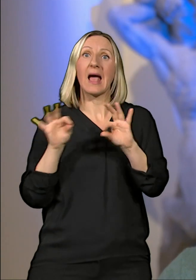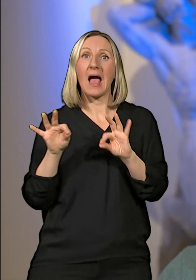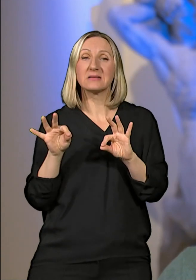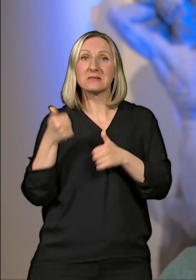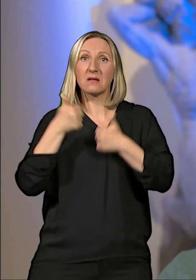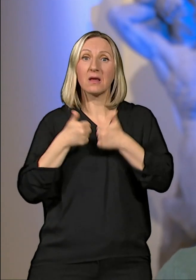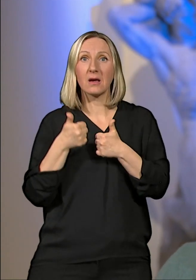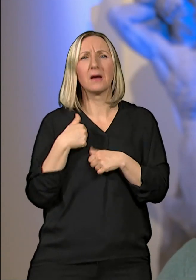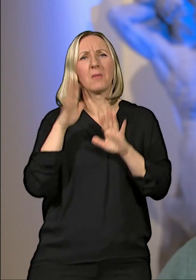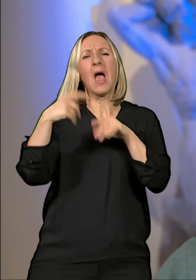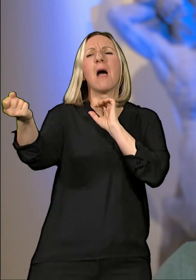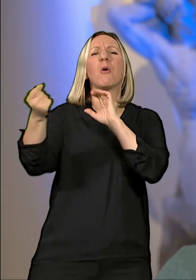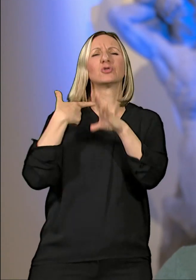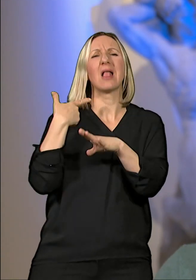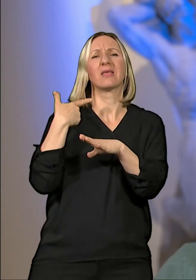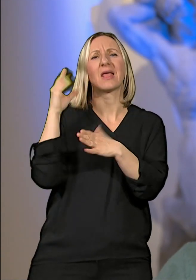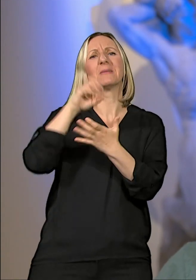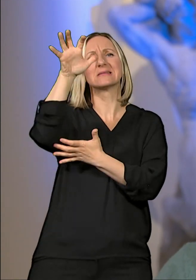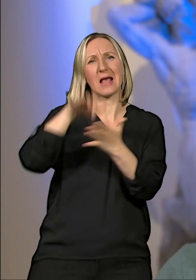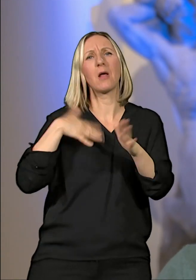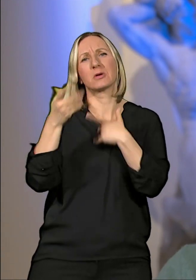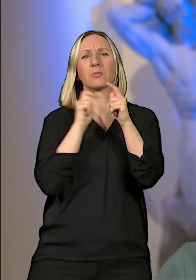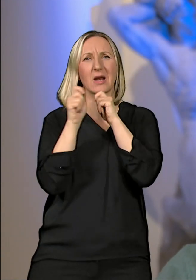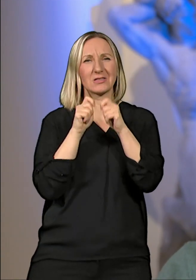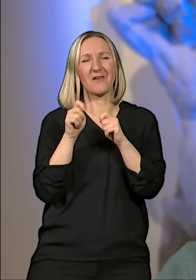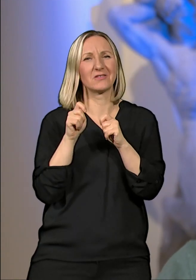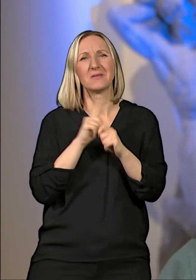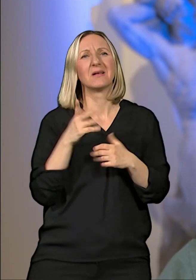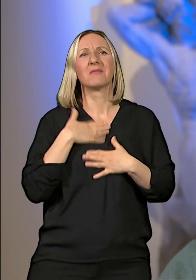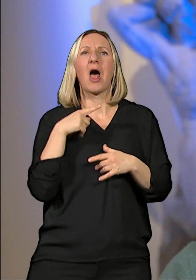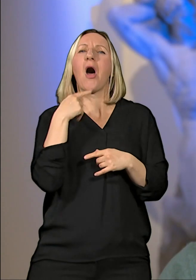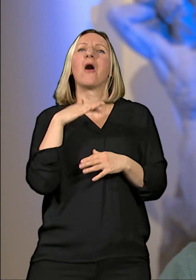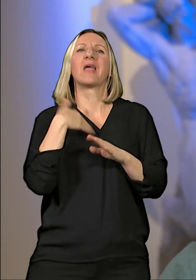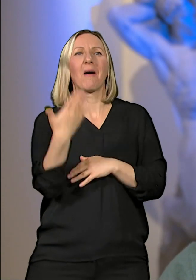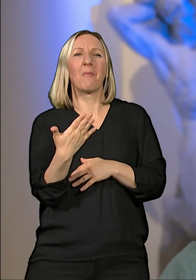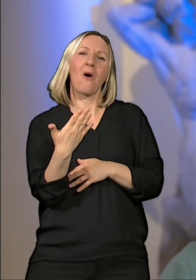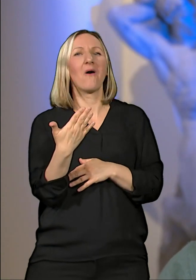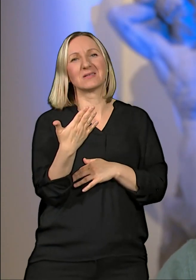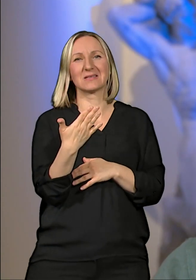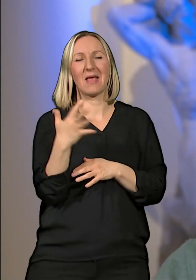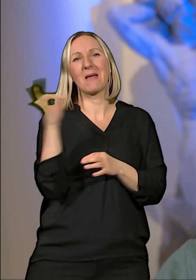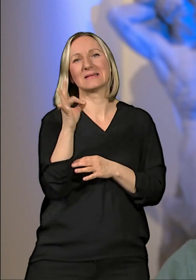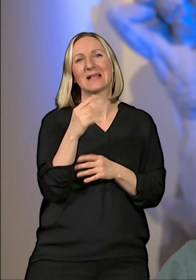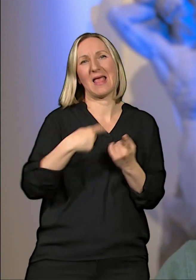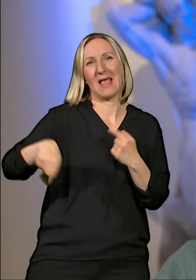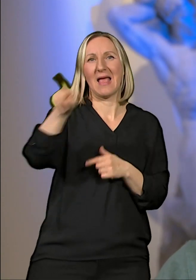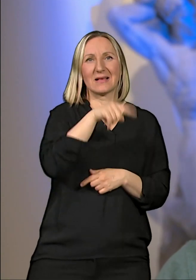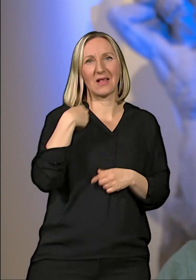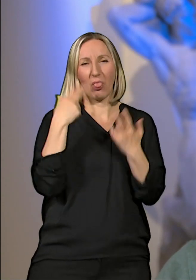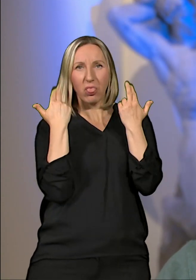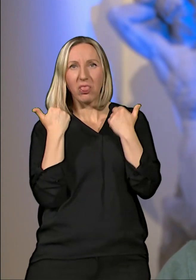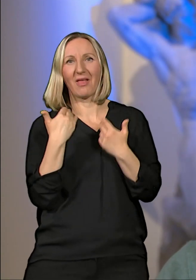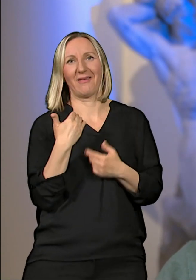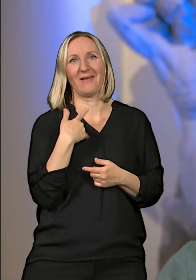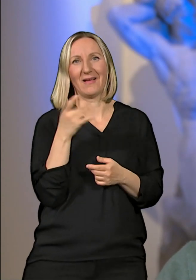pa ćemo da pričamo. Ja kao neću da me ne bi posle prepričavali kako sam naseo na